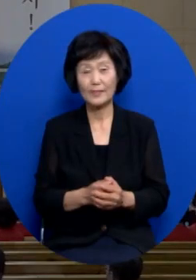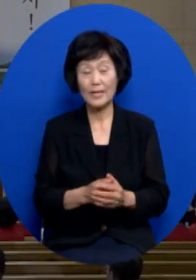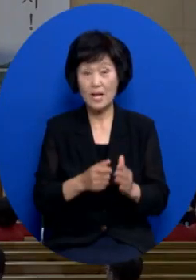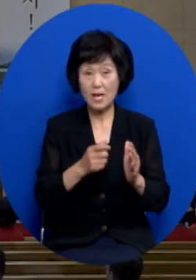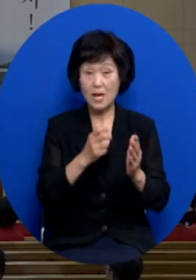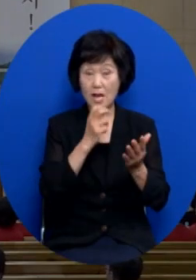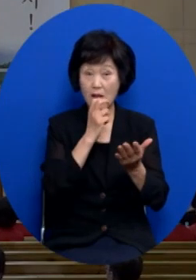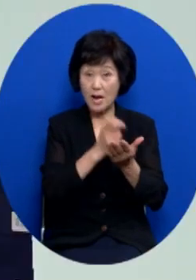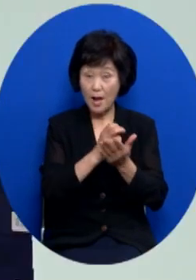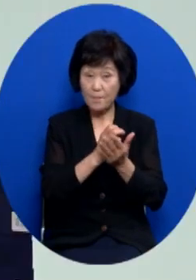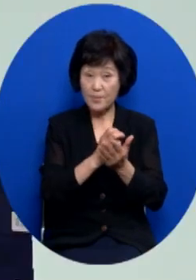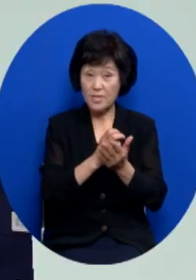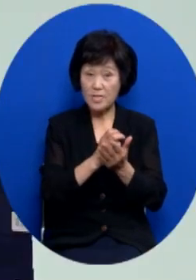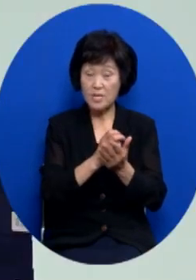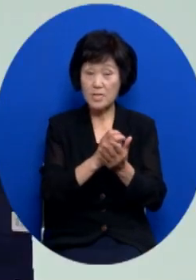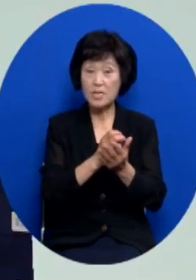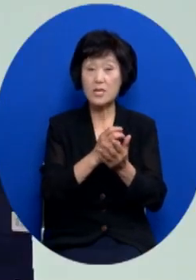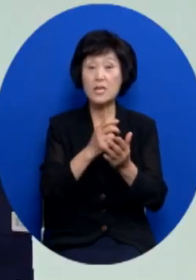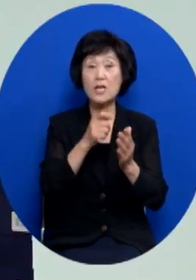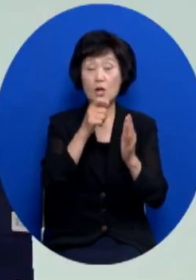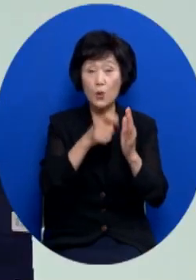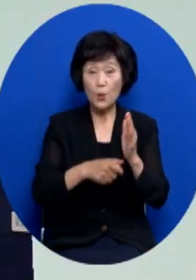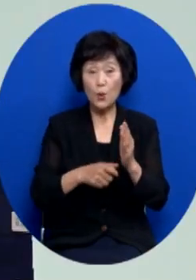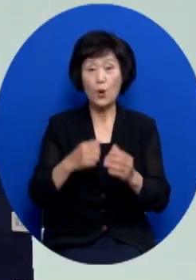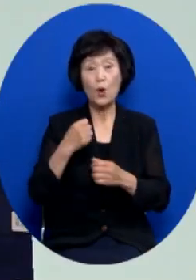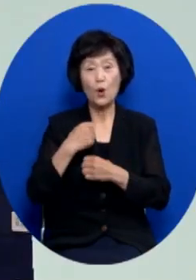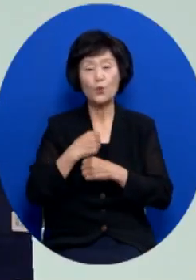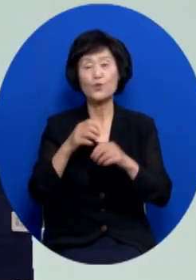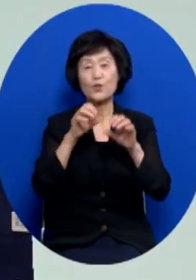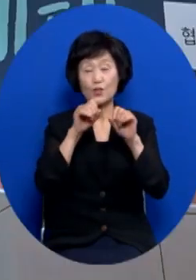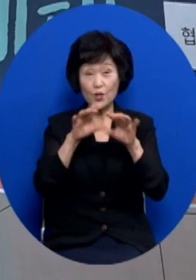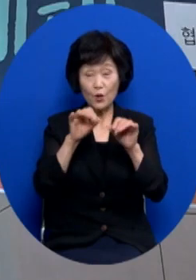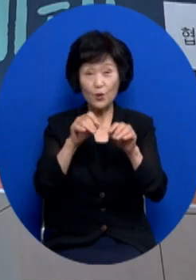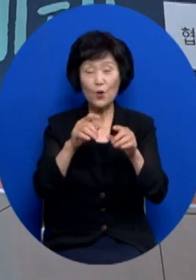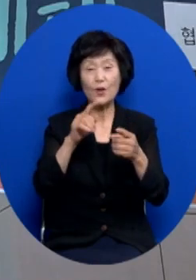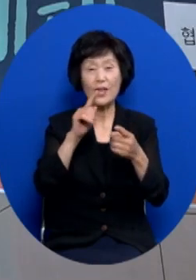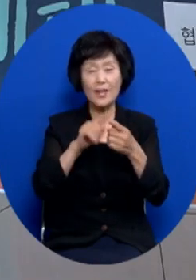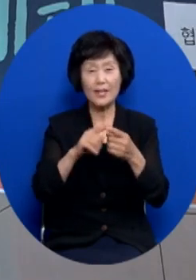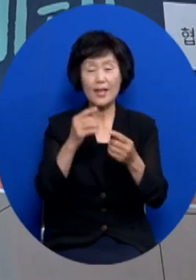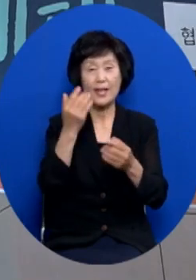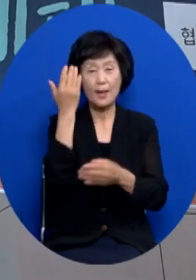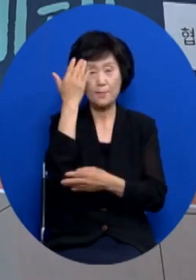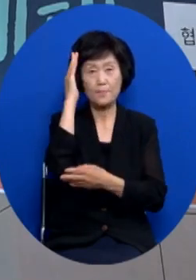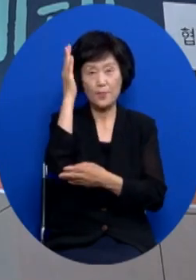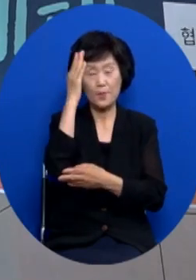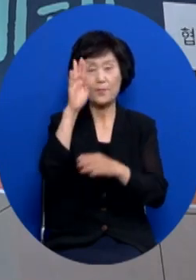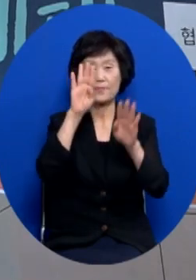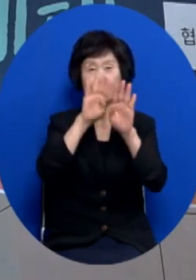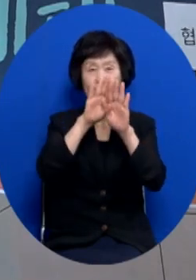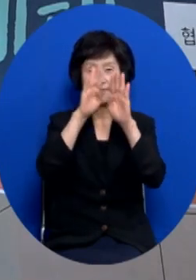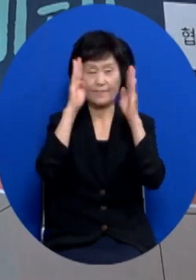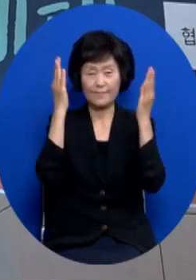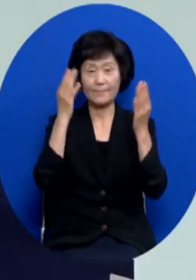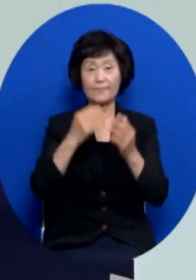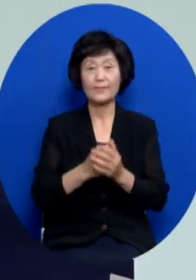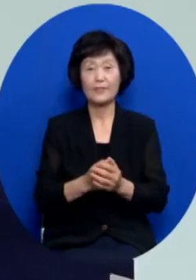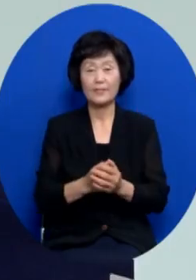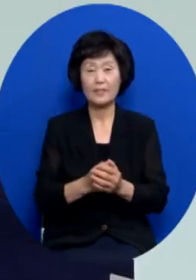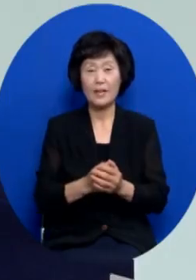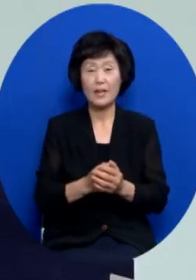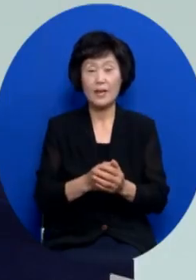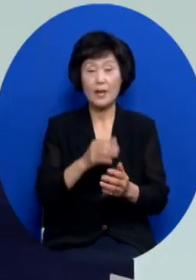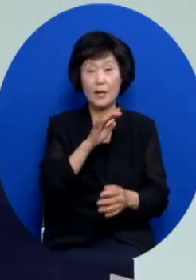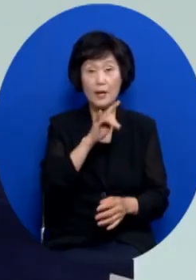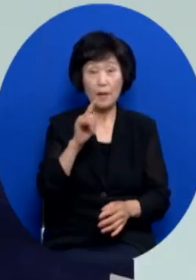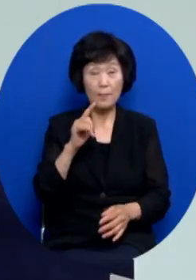감리교 군성교 교역자회가 2023 군성교 정책 포럼을 개최했습니다. 군성교 교역자회 배홍성